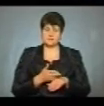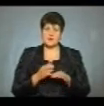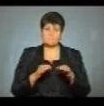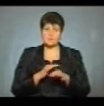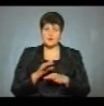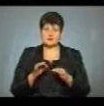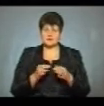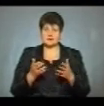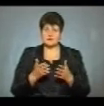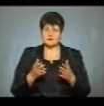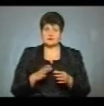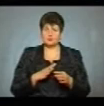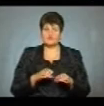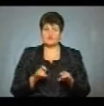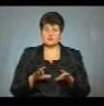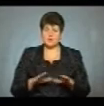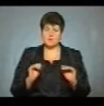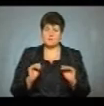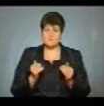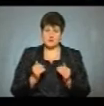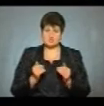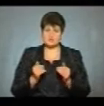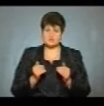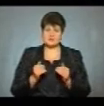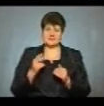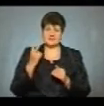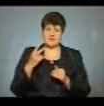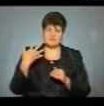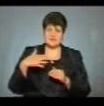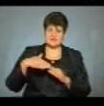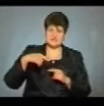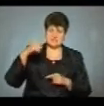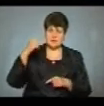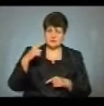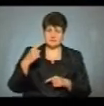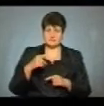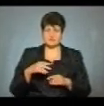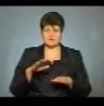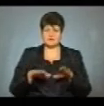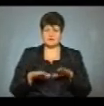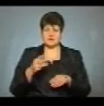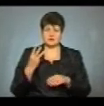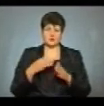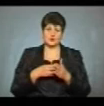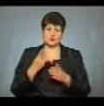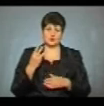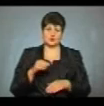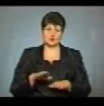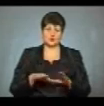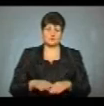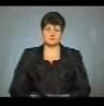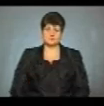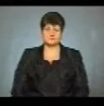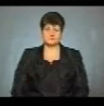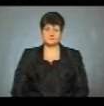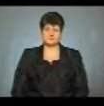проєктантами, яка, де було вирішення обмежити габарит до 2,50 і тонажність до 3 тонн. Богдан Буденчук, Марта